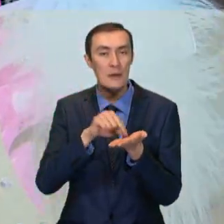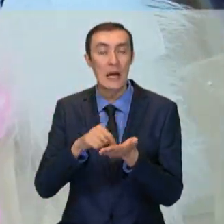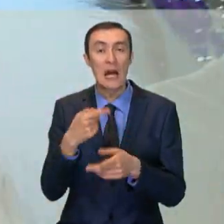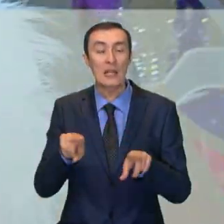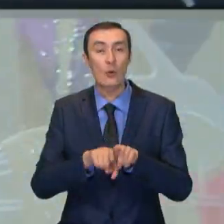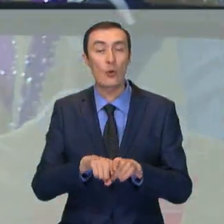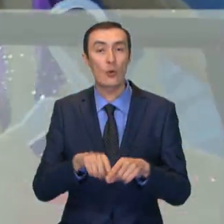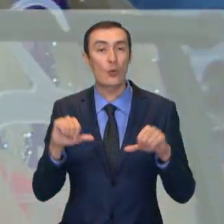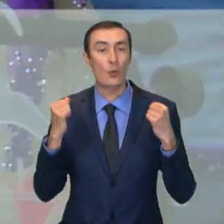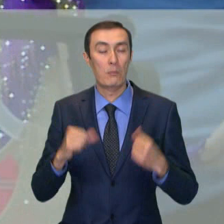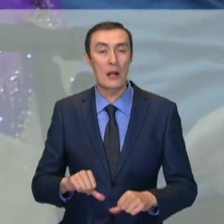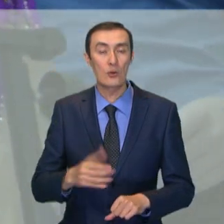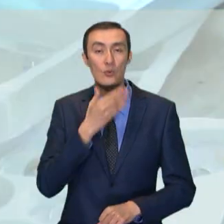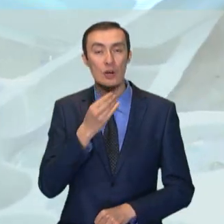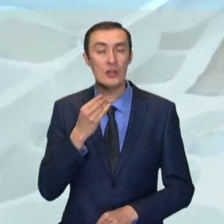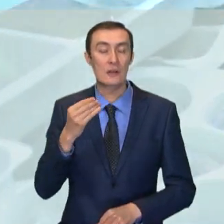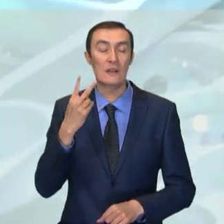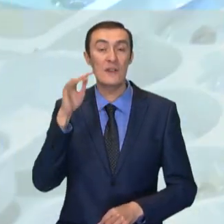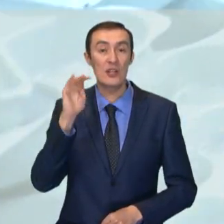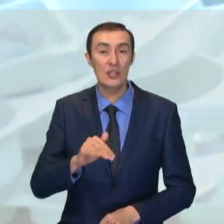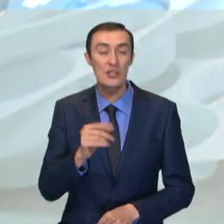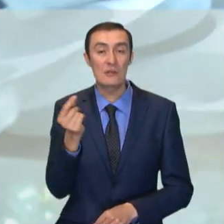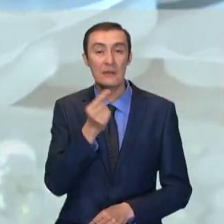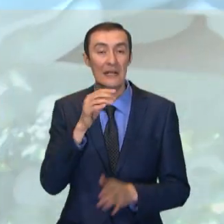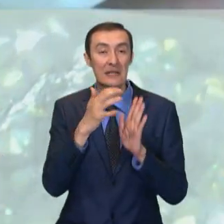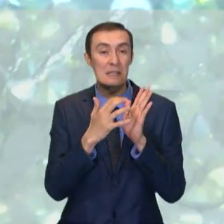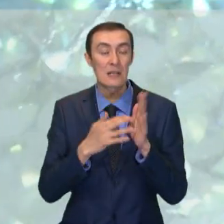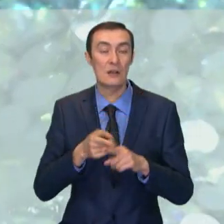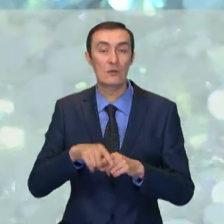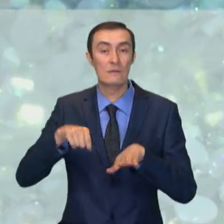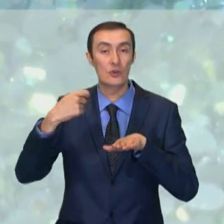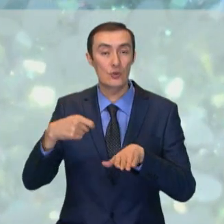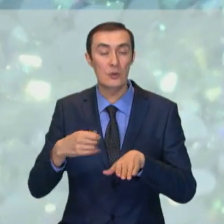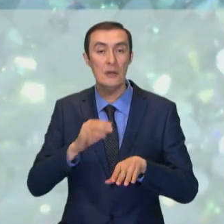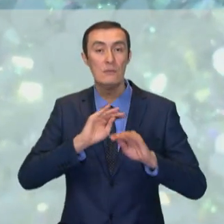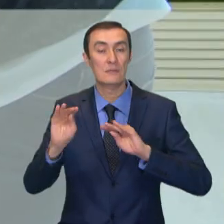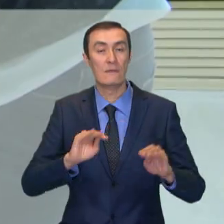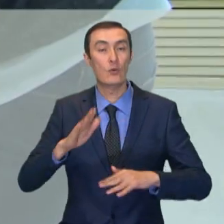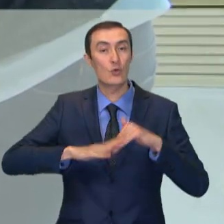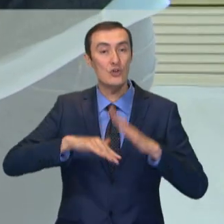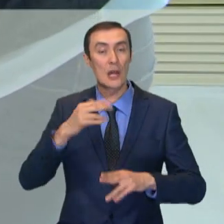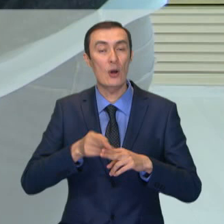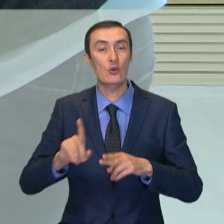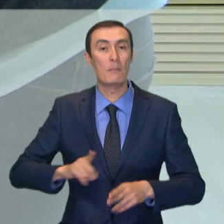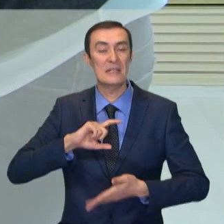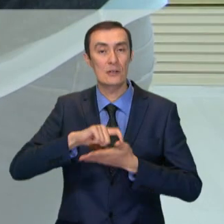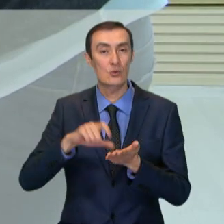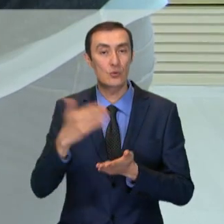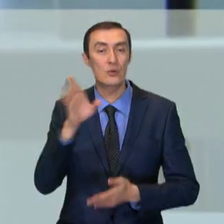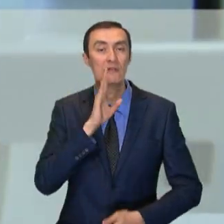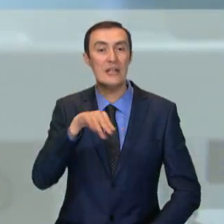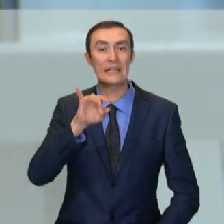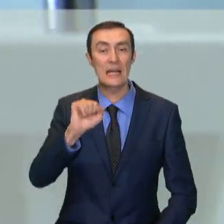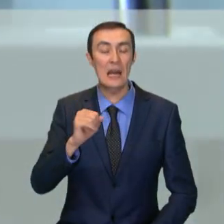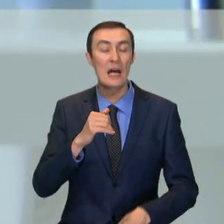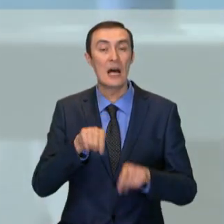такой купальник украшают до 2000 страз. Эксклюзивные наряды здесь шьют и расписывают вручную. Эту мастерскую Динара Мурзакова создала